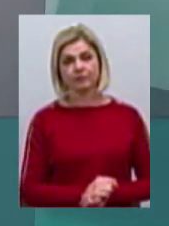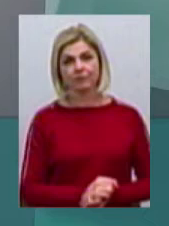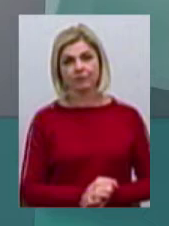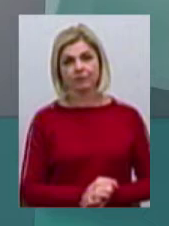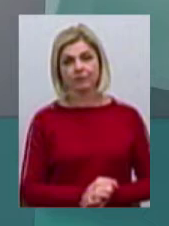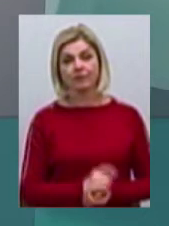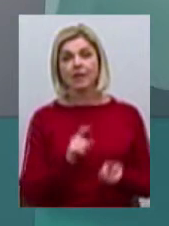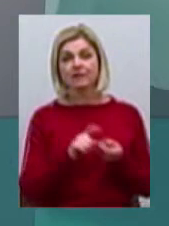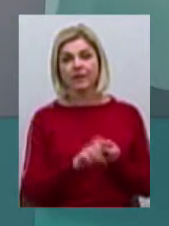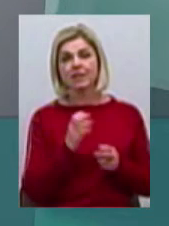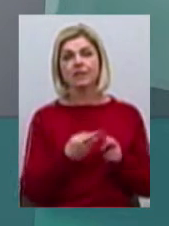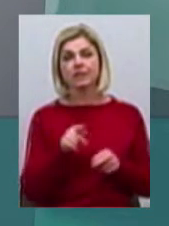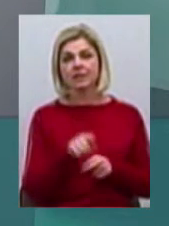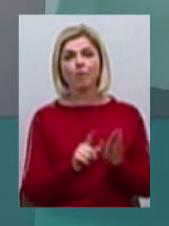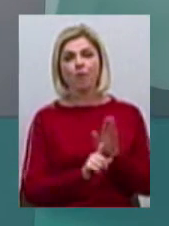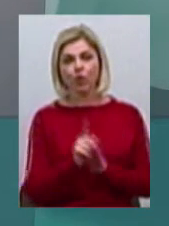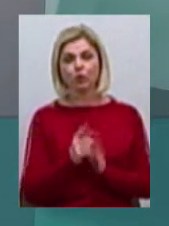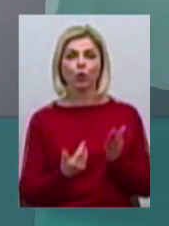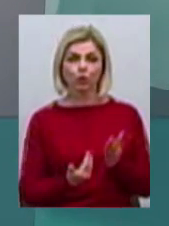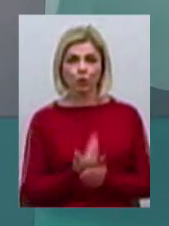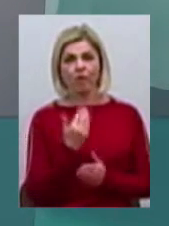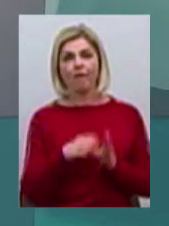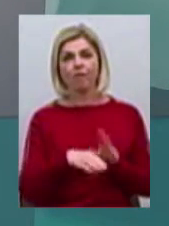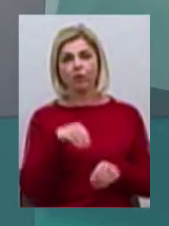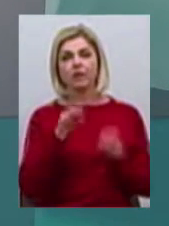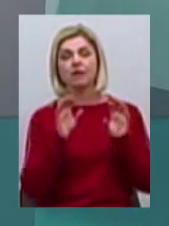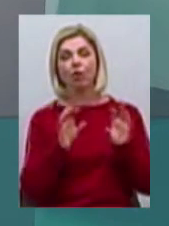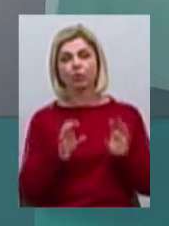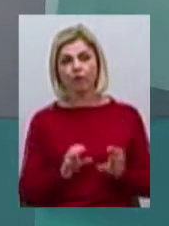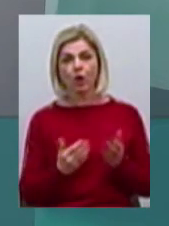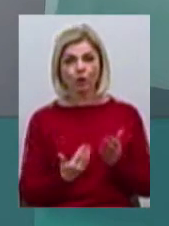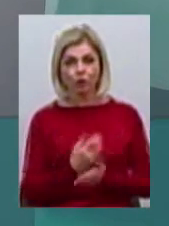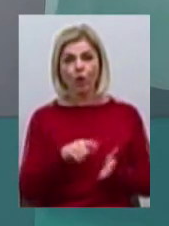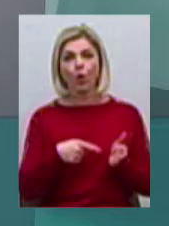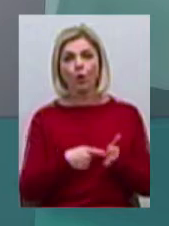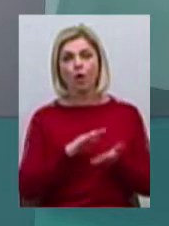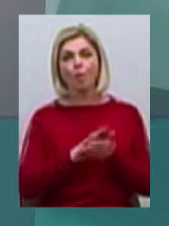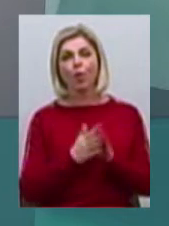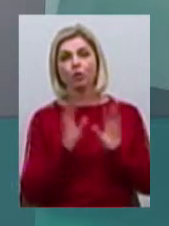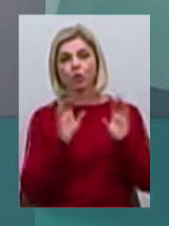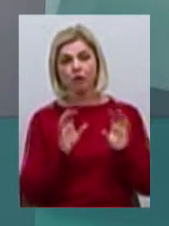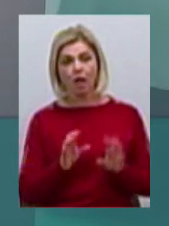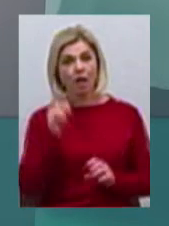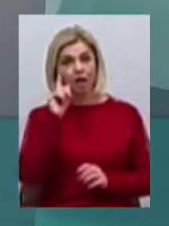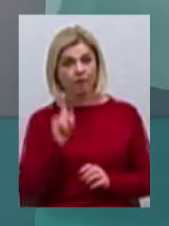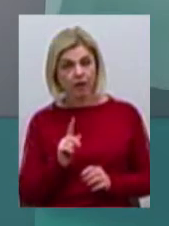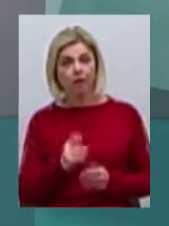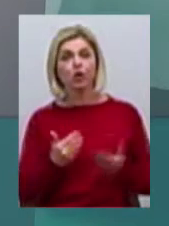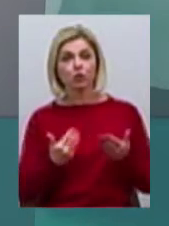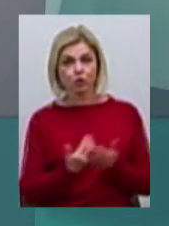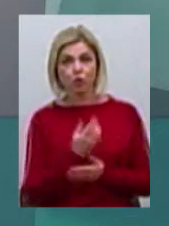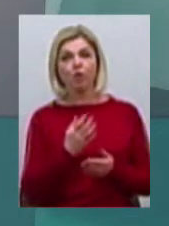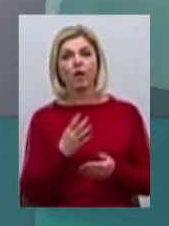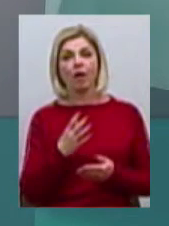в зв'язку з цим вводиться і нове виборче законодавство, нове городове положення вводиться. Євреї знов повинні